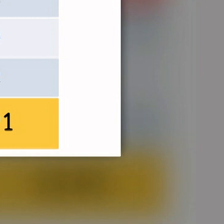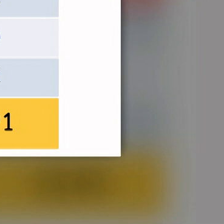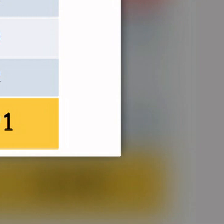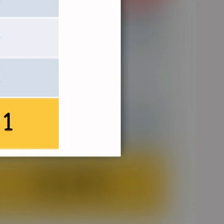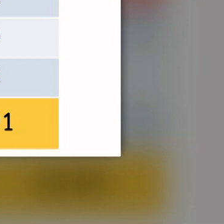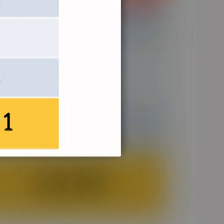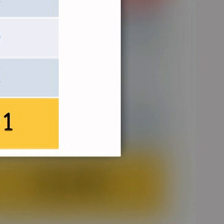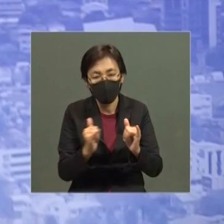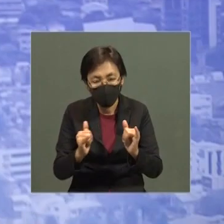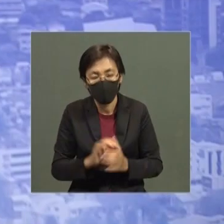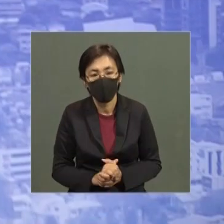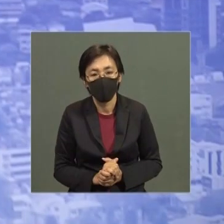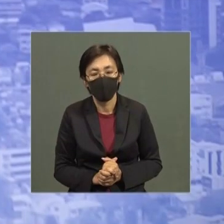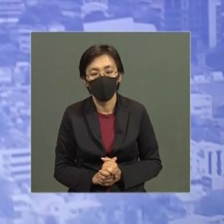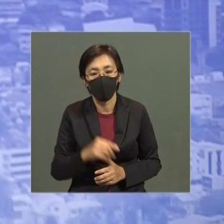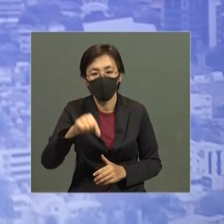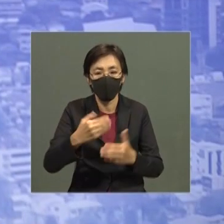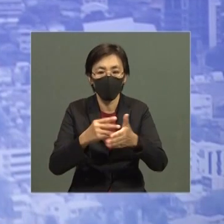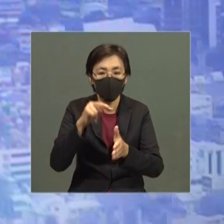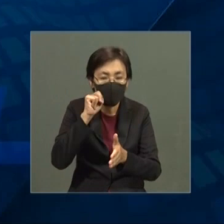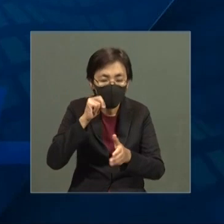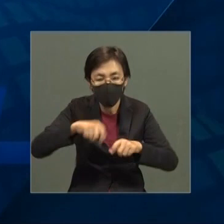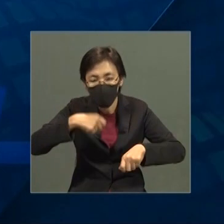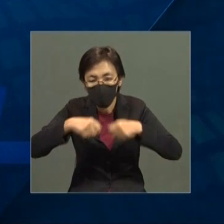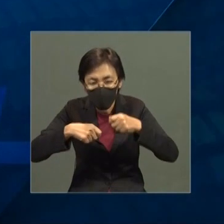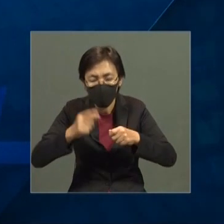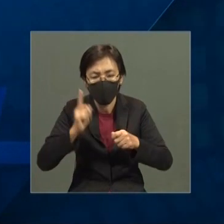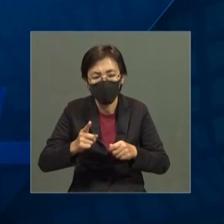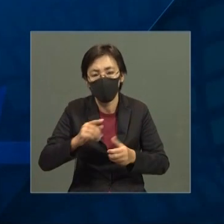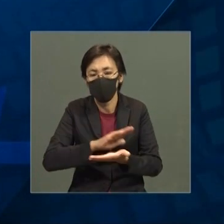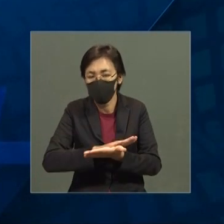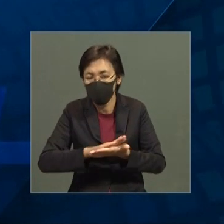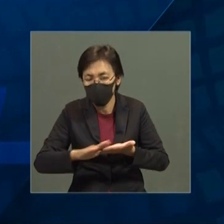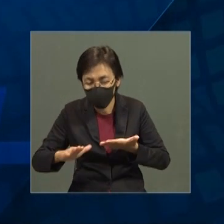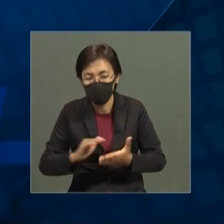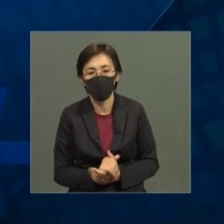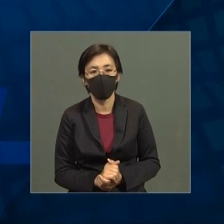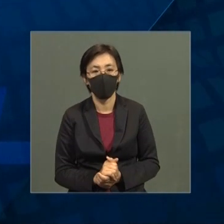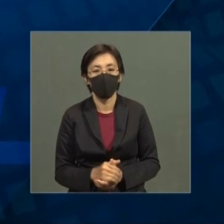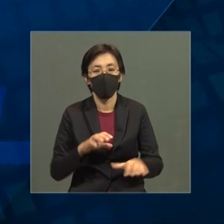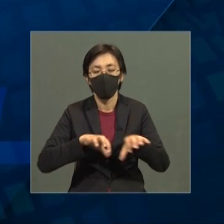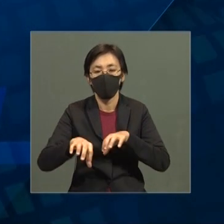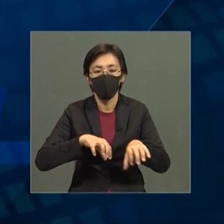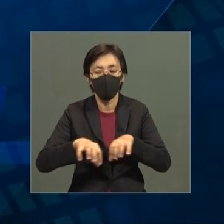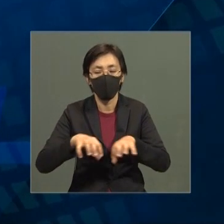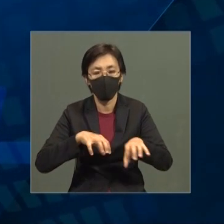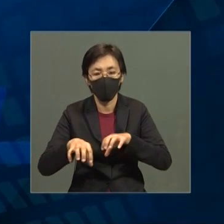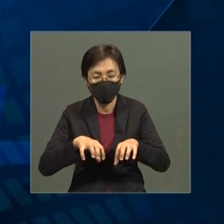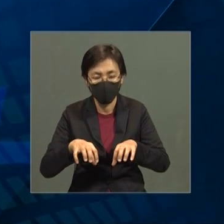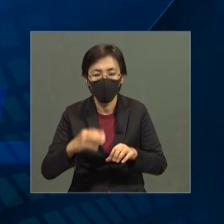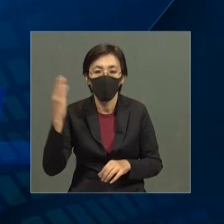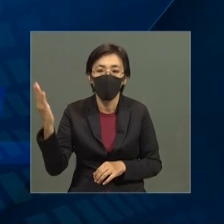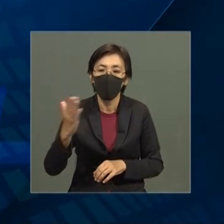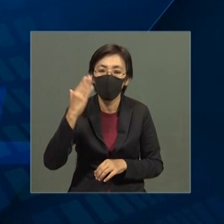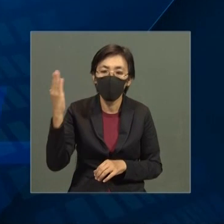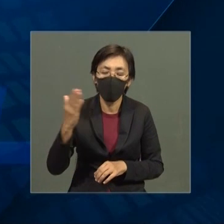86.2 3%ค่ะดังนั้นสำนักงานเขตหลักสี่และตำรวจติดแคมป์เหล่านี้แล้วนะคะแล้วก็ตรวจแคมป์คนงานในเครือทั้งหมด